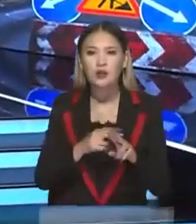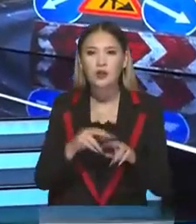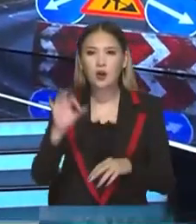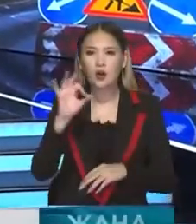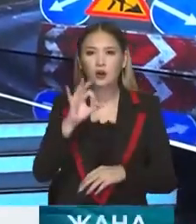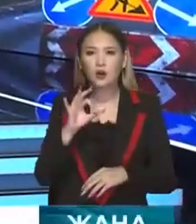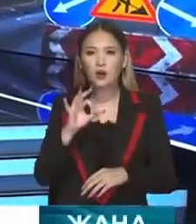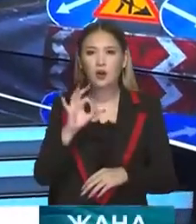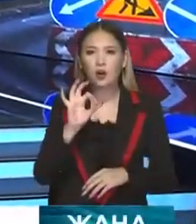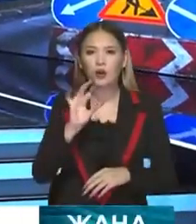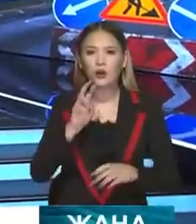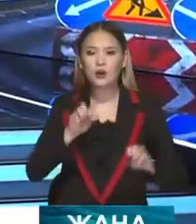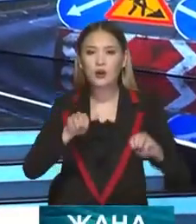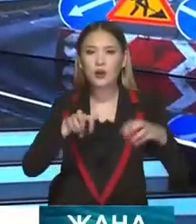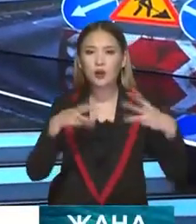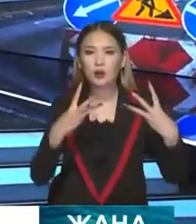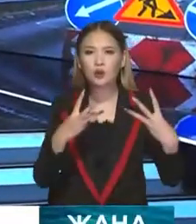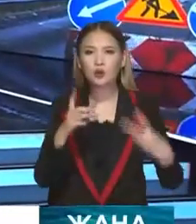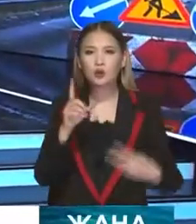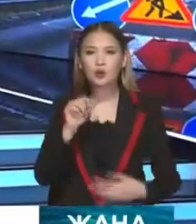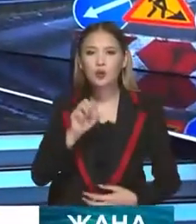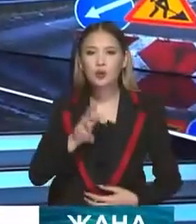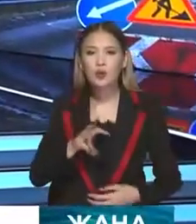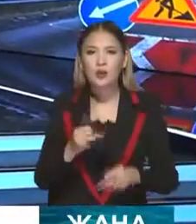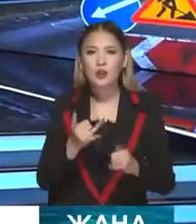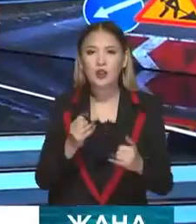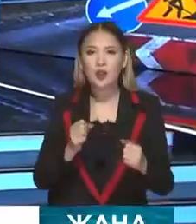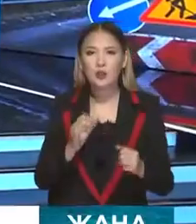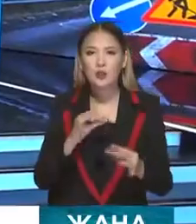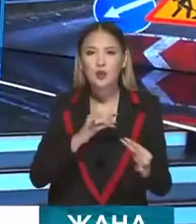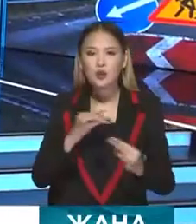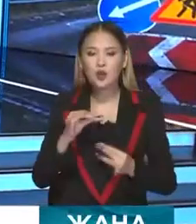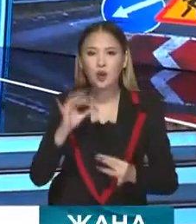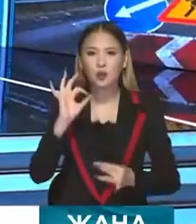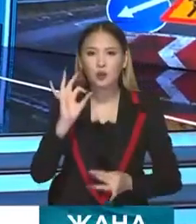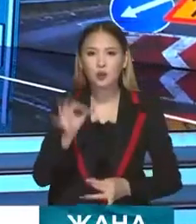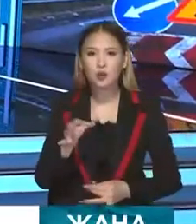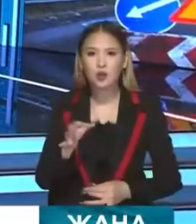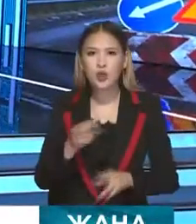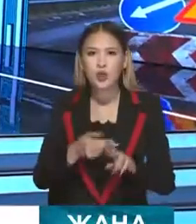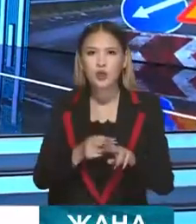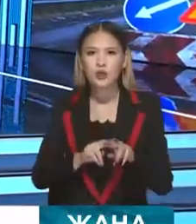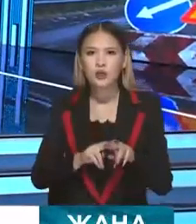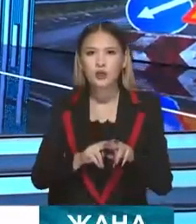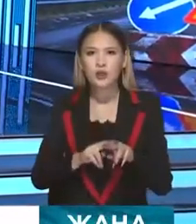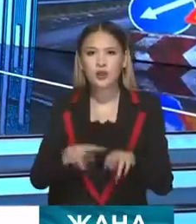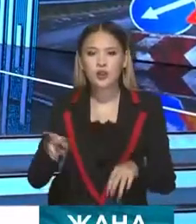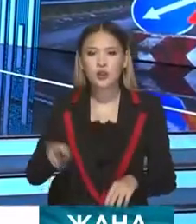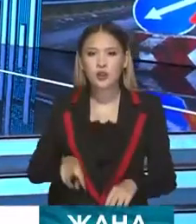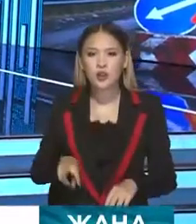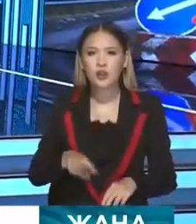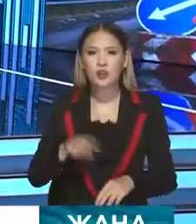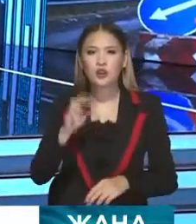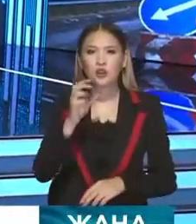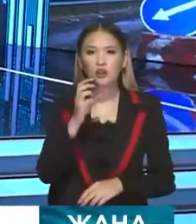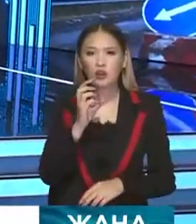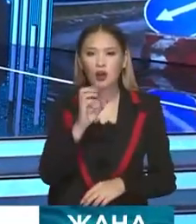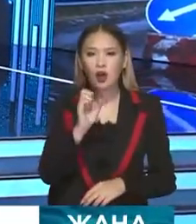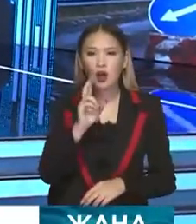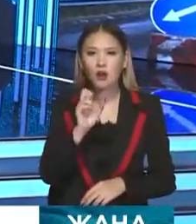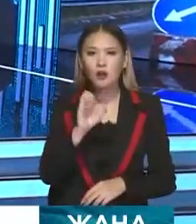байланыс арқылы, бізде Zoom байланыс арқылы жол активтері ұлттық сапа орталығы сапа департаментінің директоры Шалқар